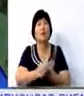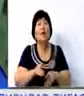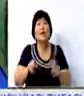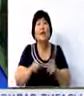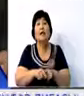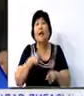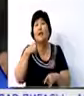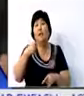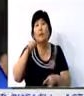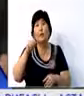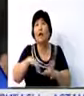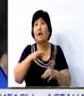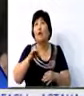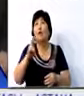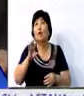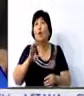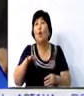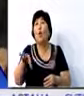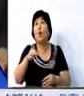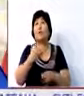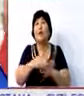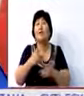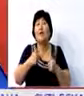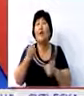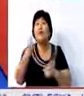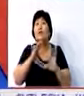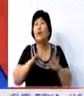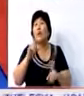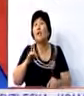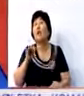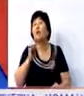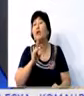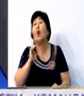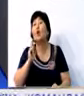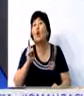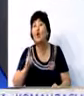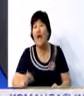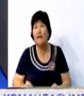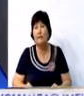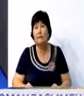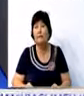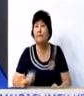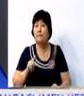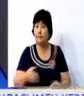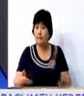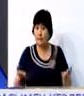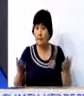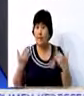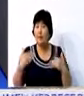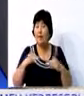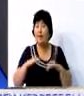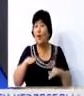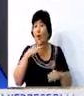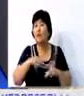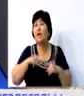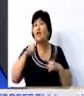білу артықтық етпейді, дейді Нұр Отан партиясы облыстық филиалы төрағасының бірінші орынбасары Ибадулла Құттығожаев. Бұл жерде демалып отқан көбісі мына